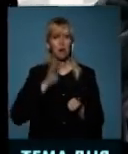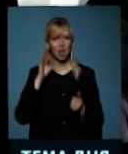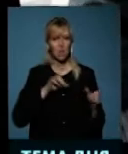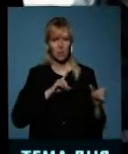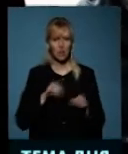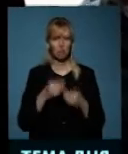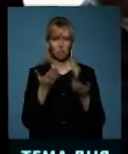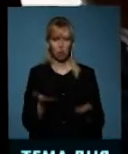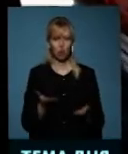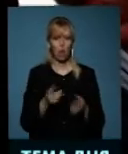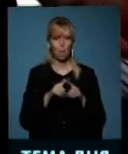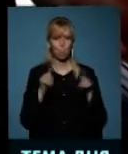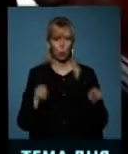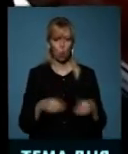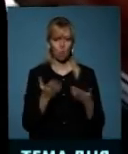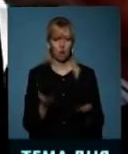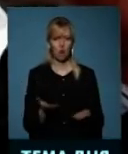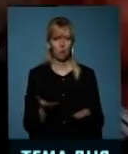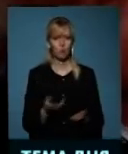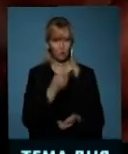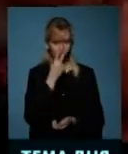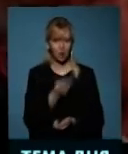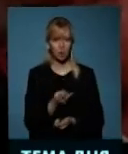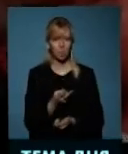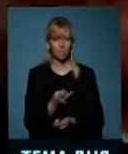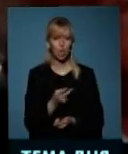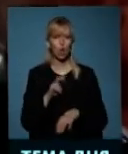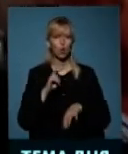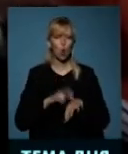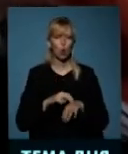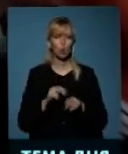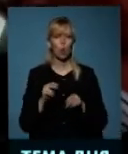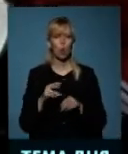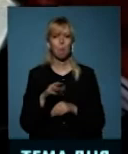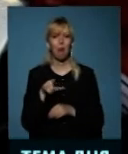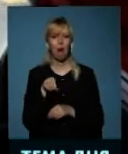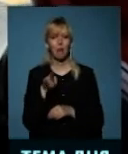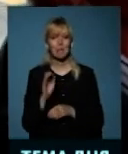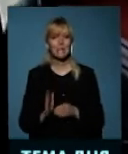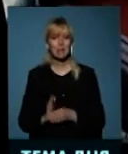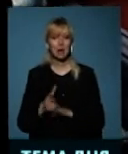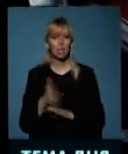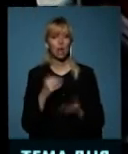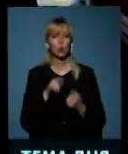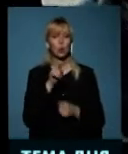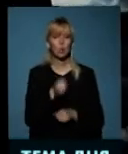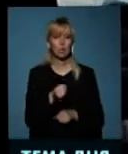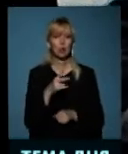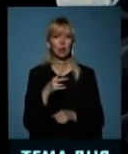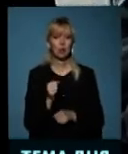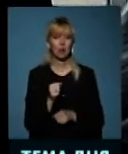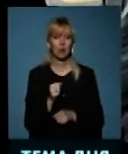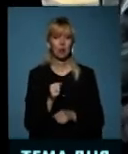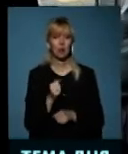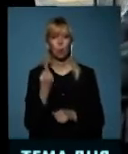виїзд, пожалуйста, путівка. Бачите, доктор-механік. І заїжджаєш, якщо ти